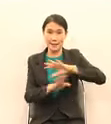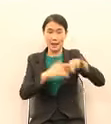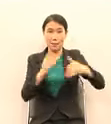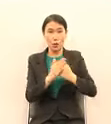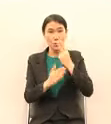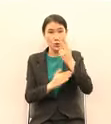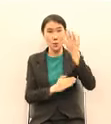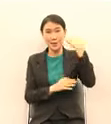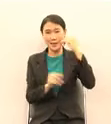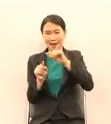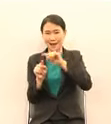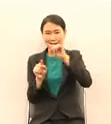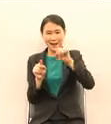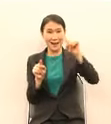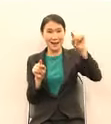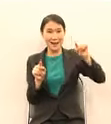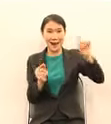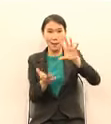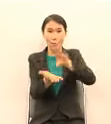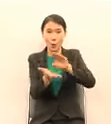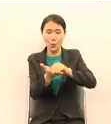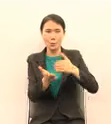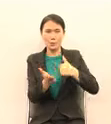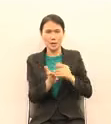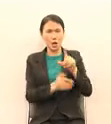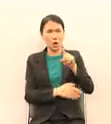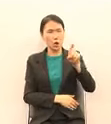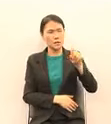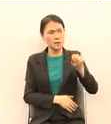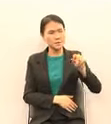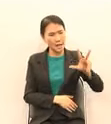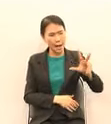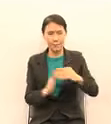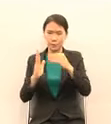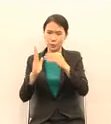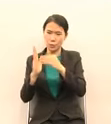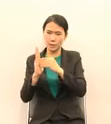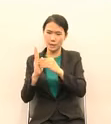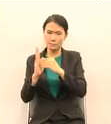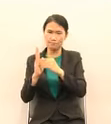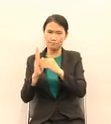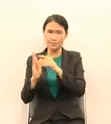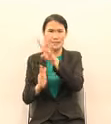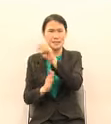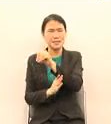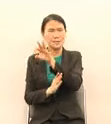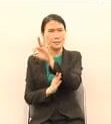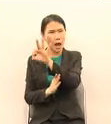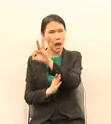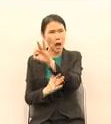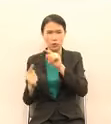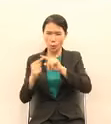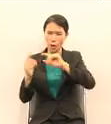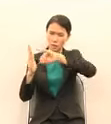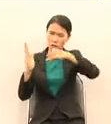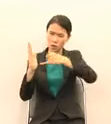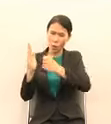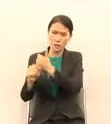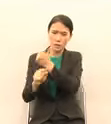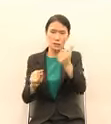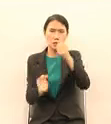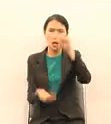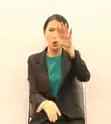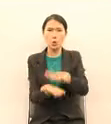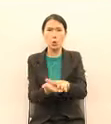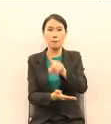ห็นมี123กับมี10ที่กรุงเทพมหานครมี49ที่ต่างจังหวัดรวม